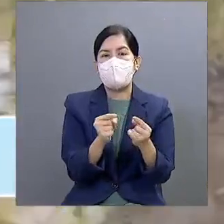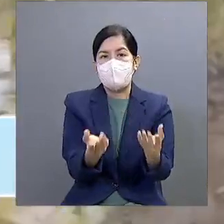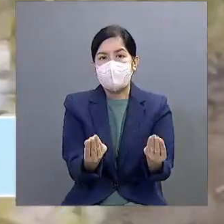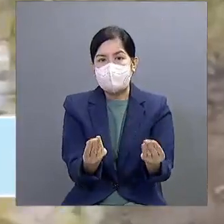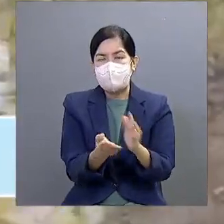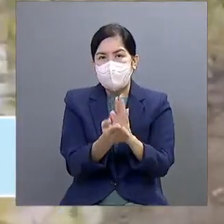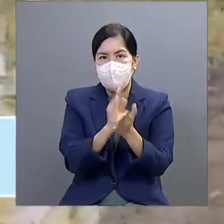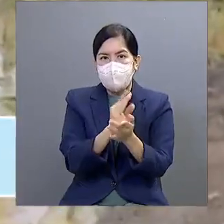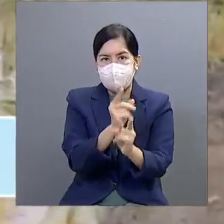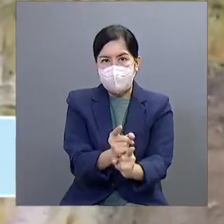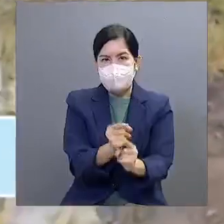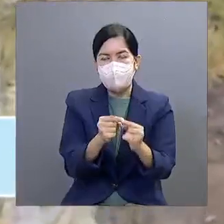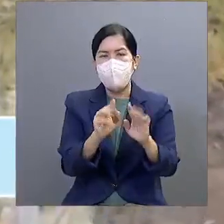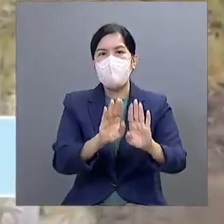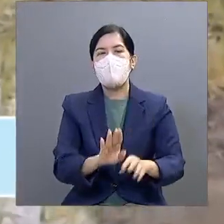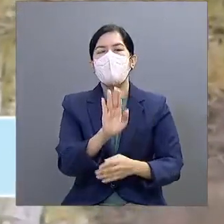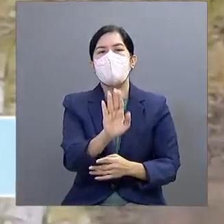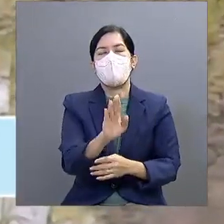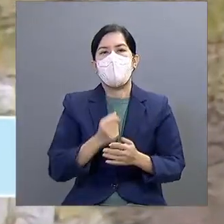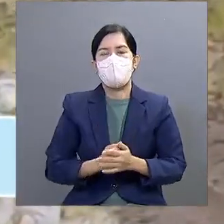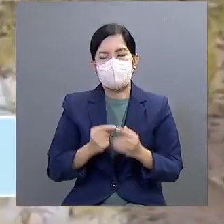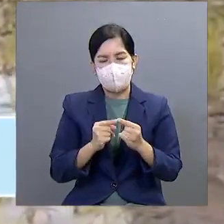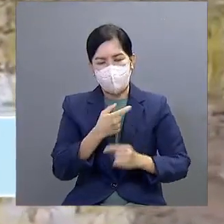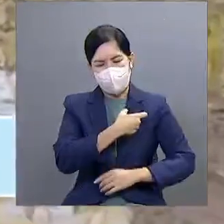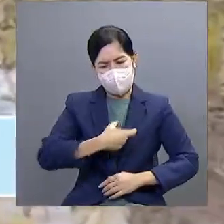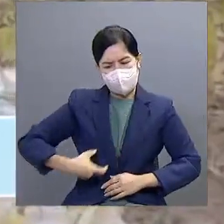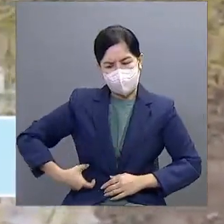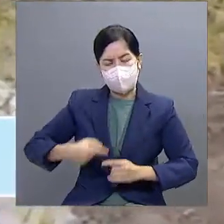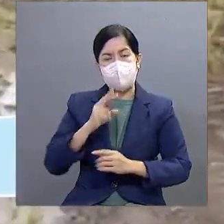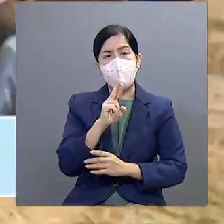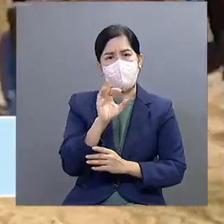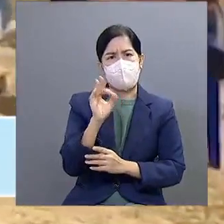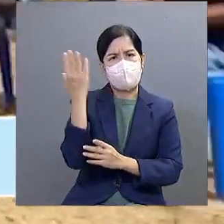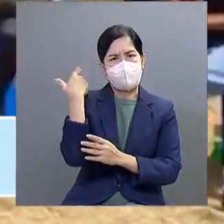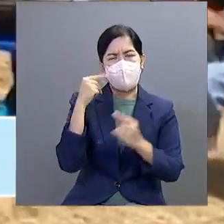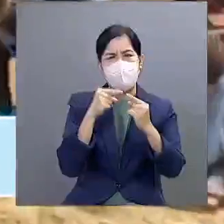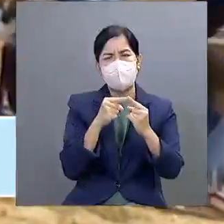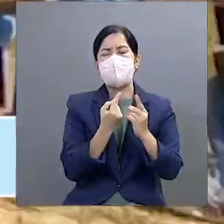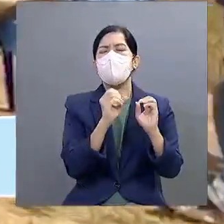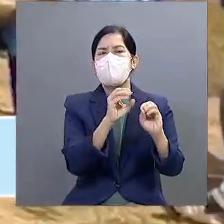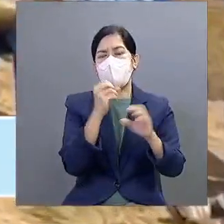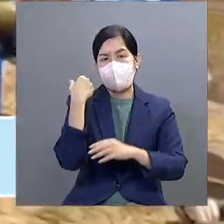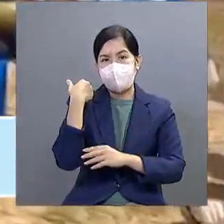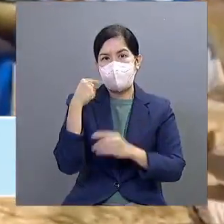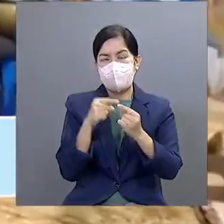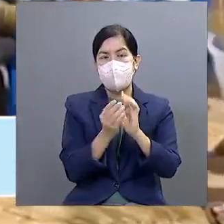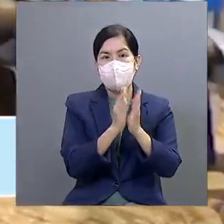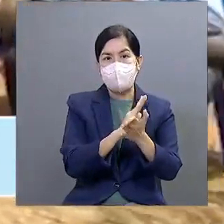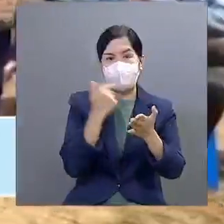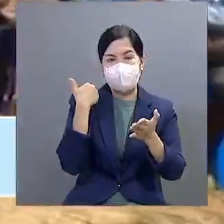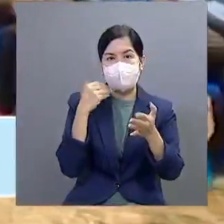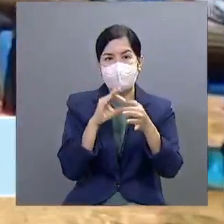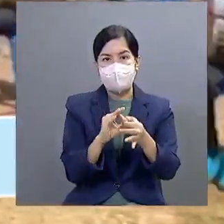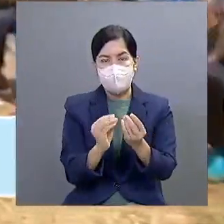งแต่รัชกาลที่9ต่อมาจนถึงรัชกาลที่10ในปัจจุบันครับโดยแบ่งพื้นที่เป็นโคกเนินดินปลูกไม้ยืนต้นขุดหนองเ